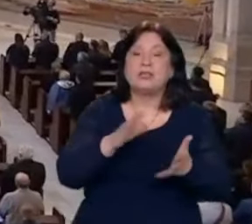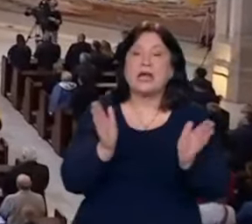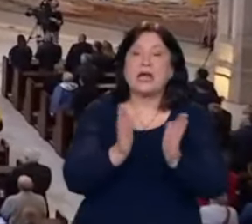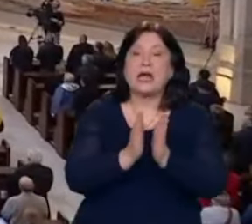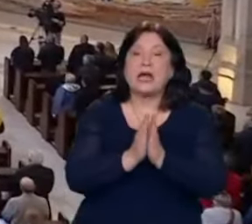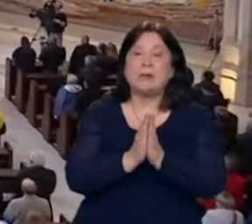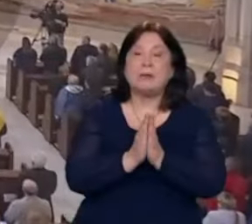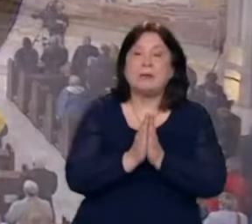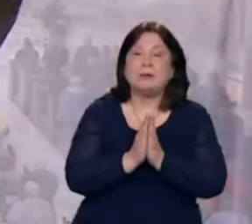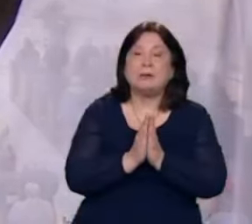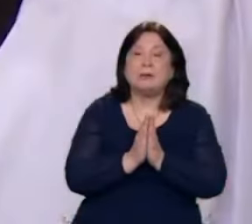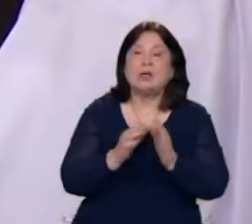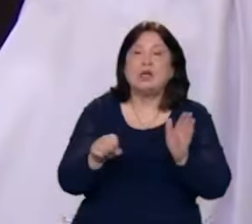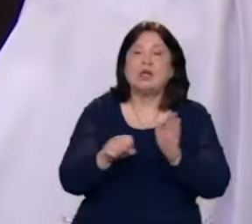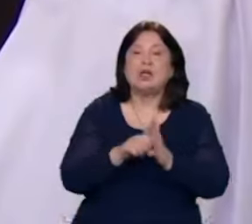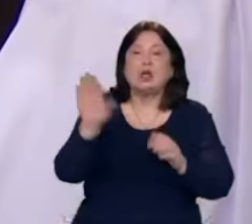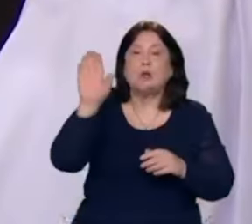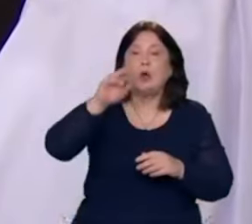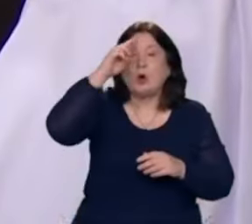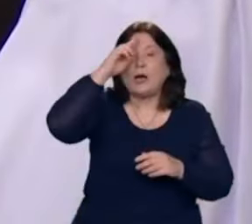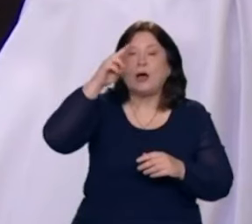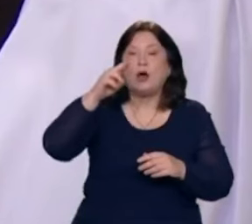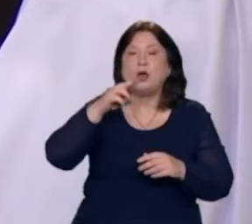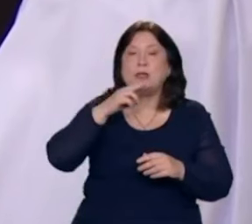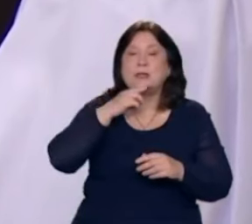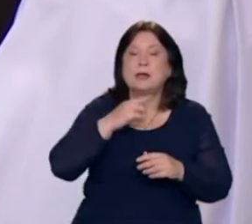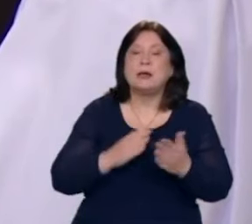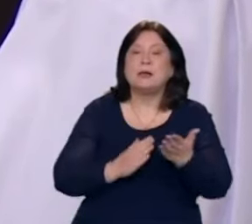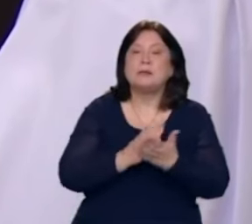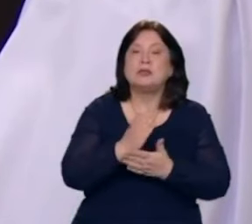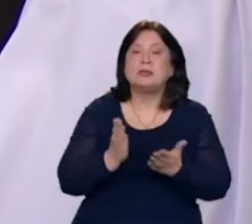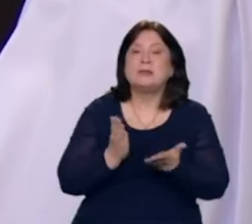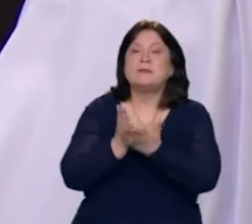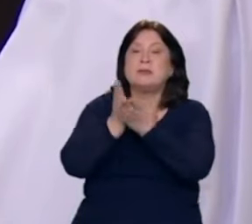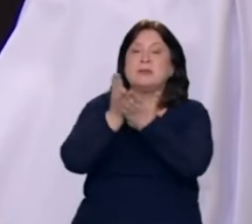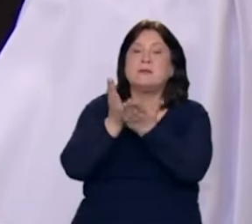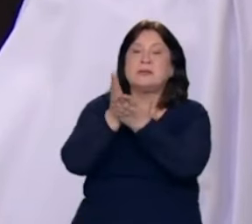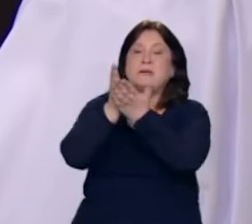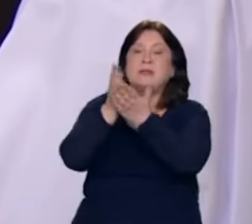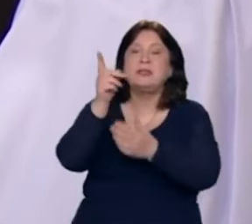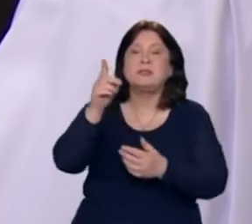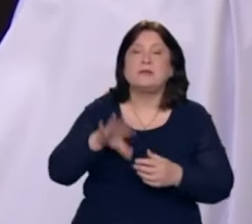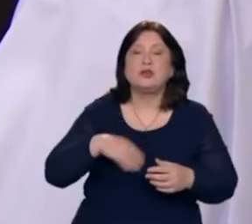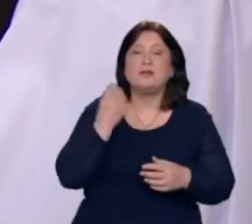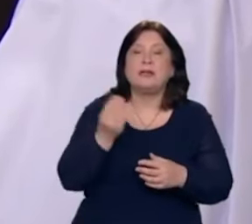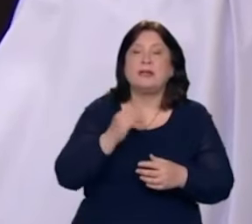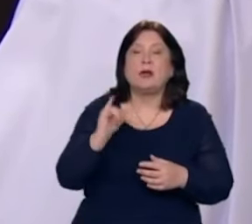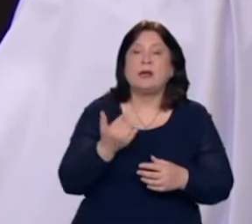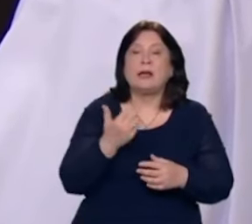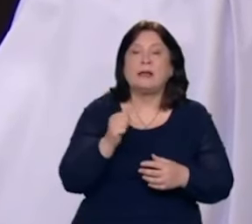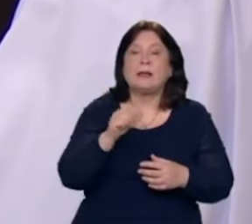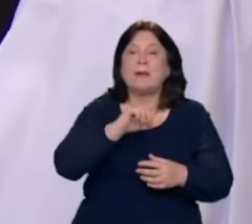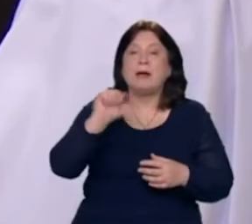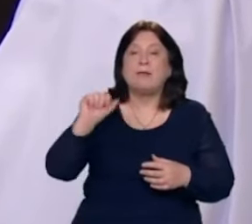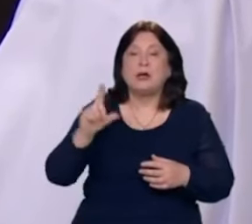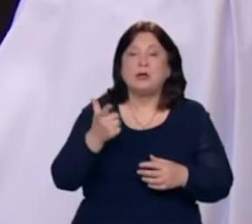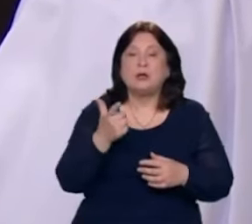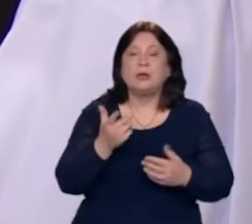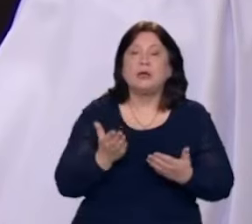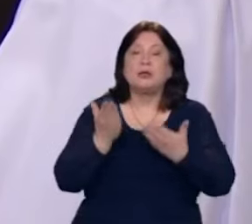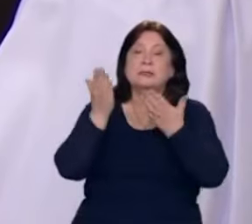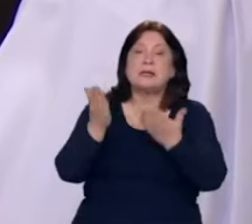amen do Boga Ojca przez wstawiennictwo Świętego Jana Pawła II zanieśmy